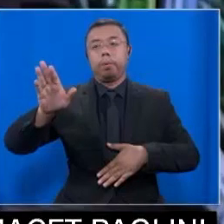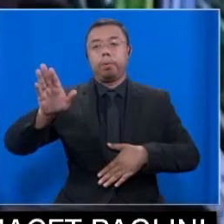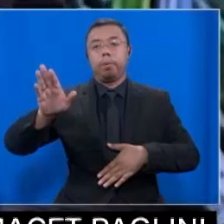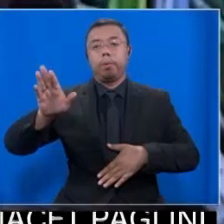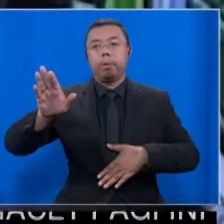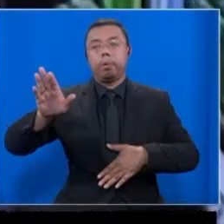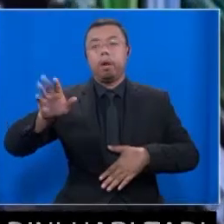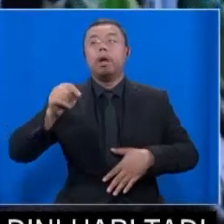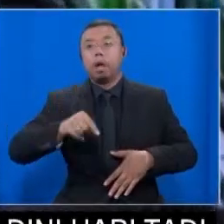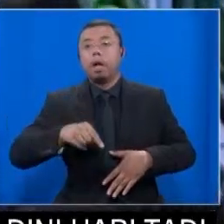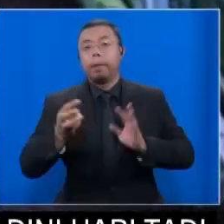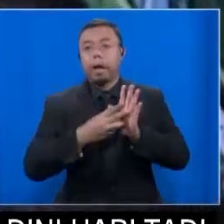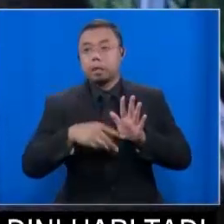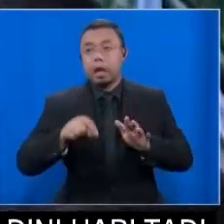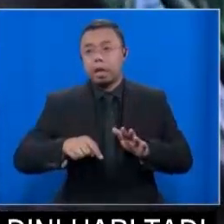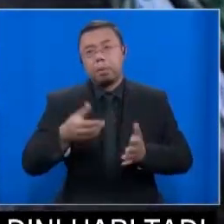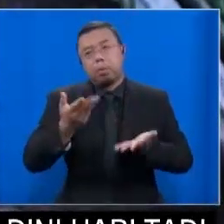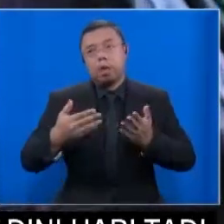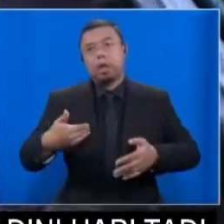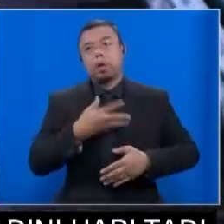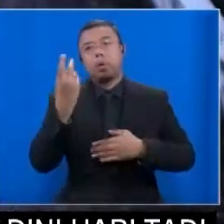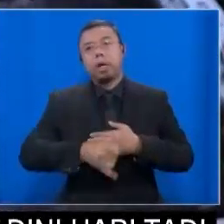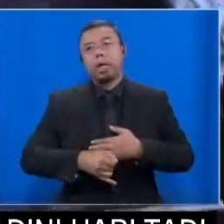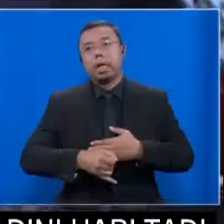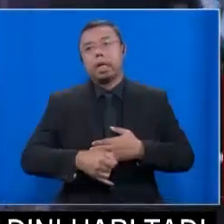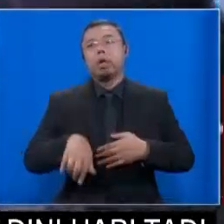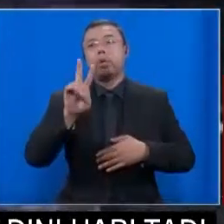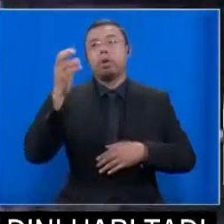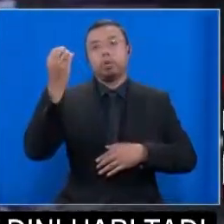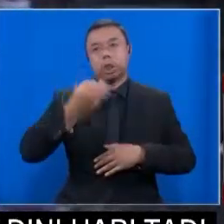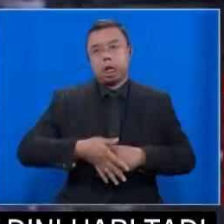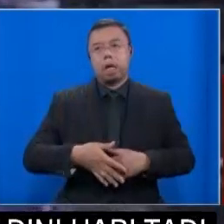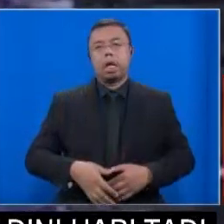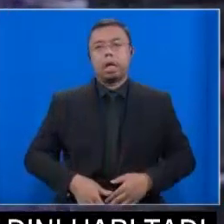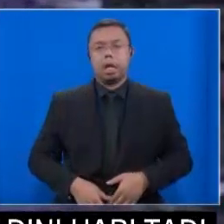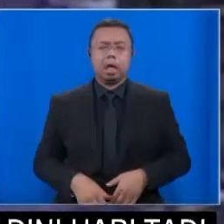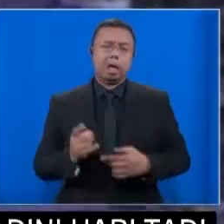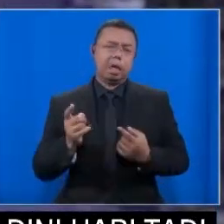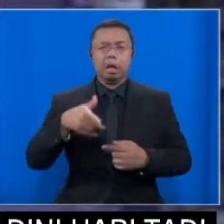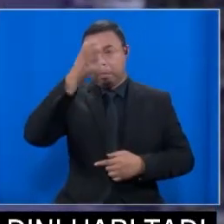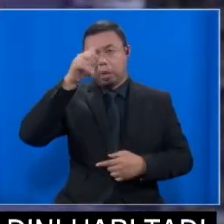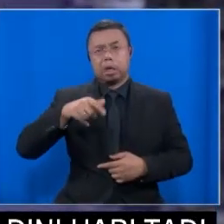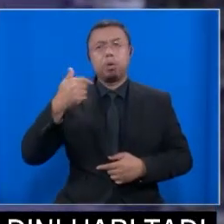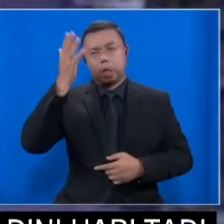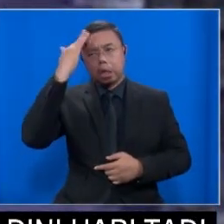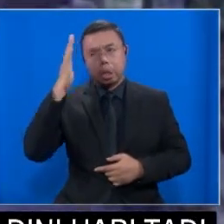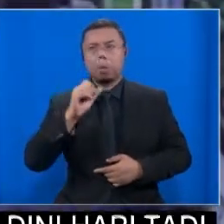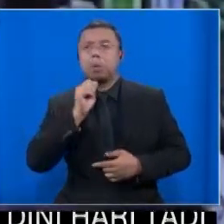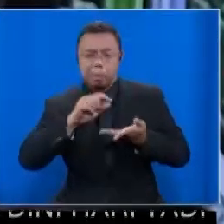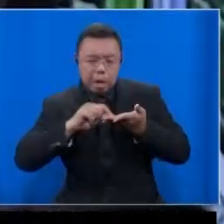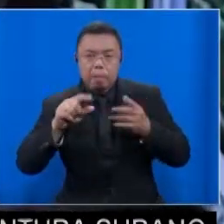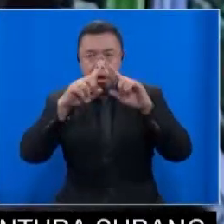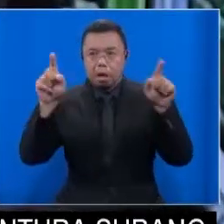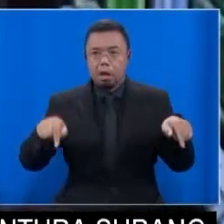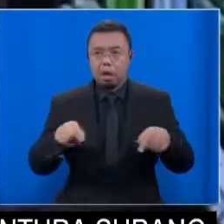aksi penjambretan ini, korban ditaksir mengalami kerugian hingga 2 juta rupiah. Sementara itu, polisi telah mengantongi identitas pelaku